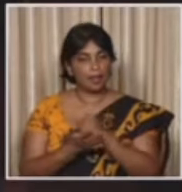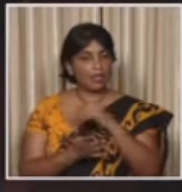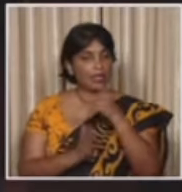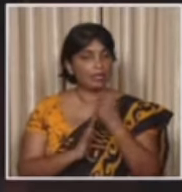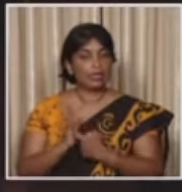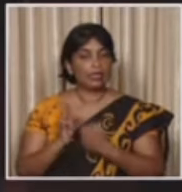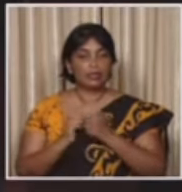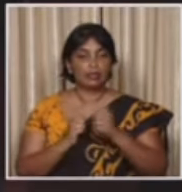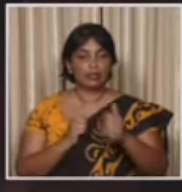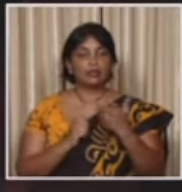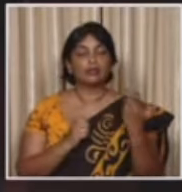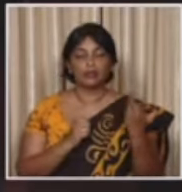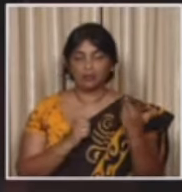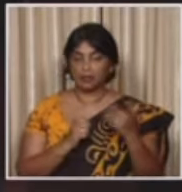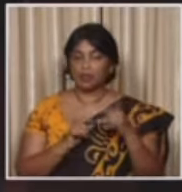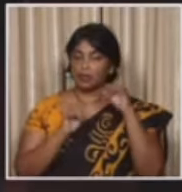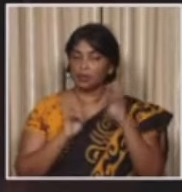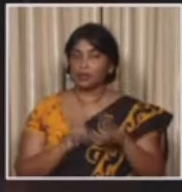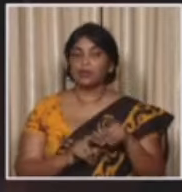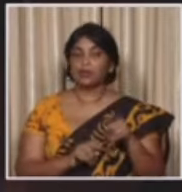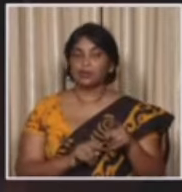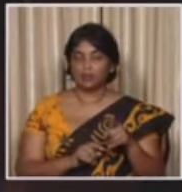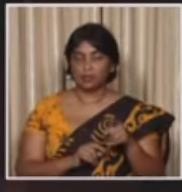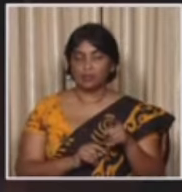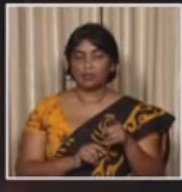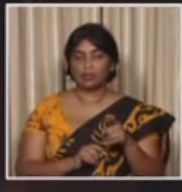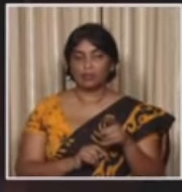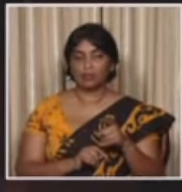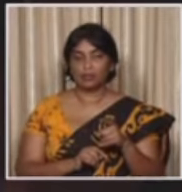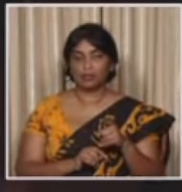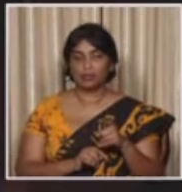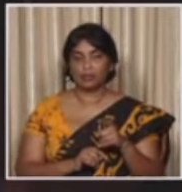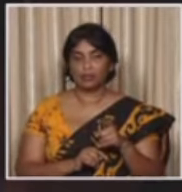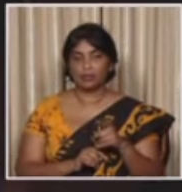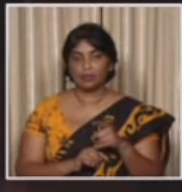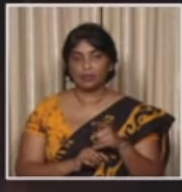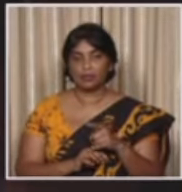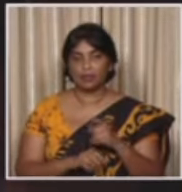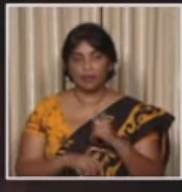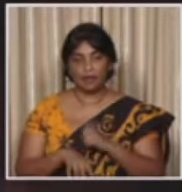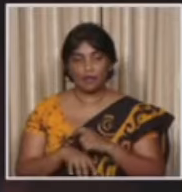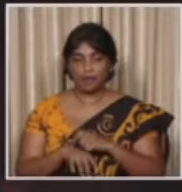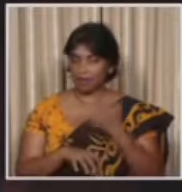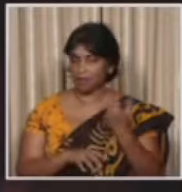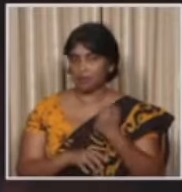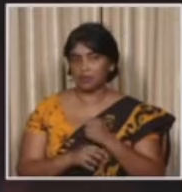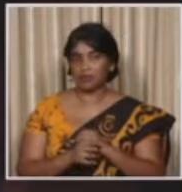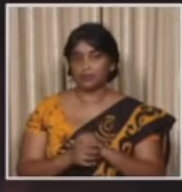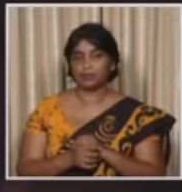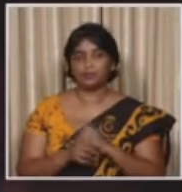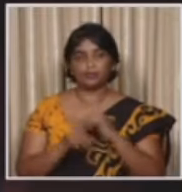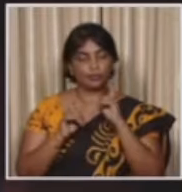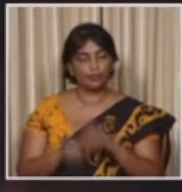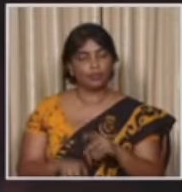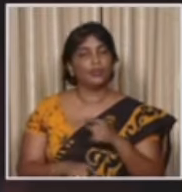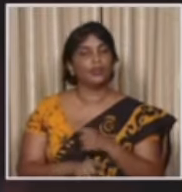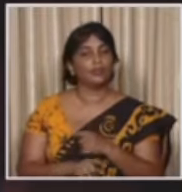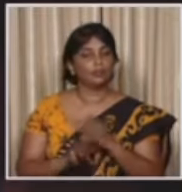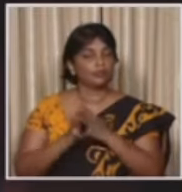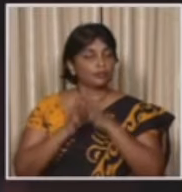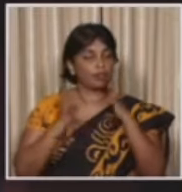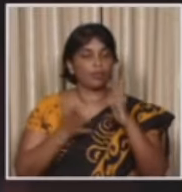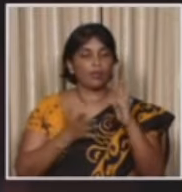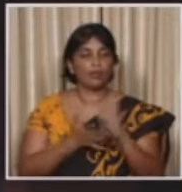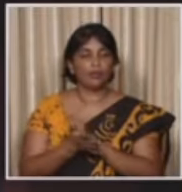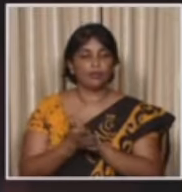නැහැනේ. ඉතින් ඔබතුමාට විනාඩි 5ක් තිබෙනවා. මට තව පොඩ්ඩක් ටයිම් ගන්න පුළුවන්. ඒක ලොකු සහනයක්.